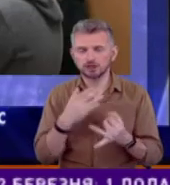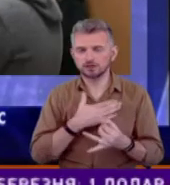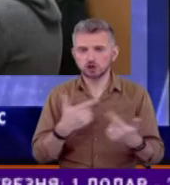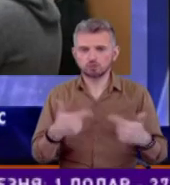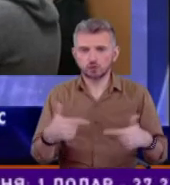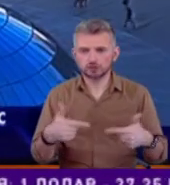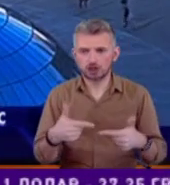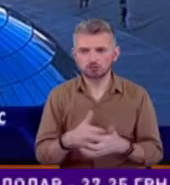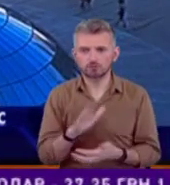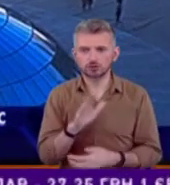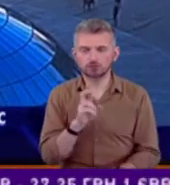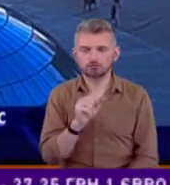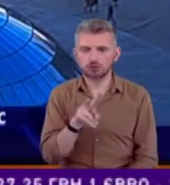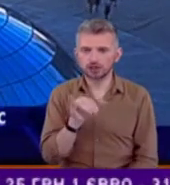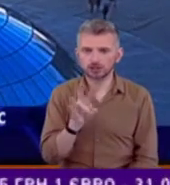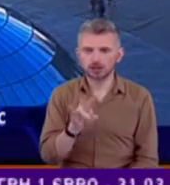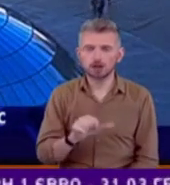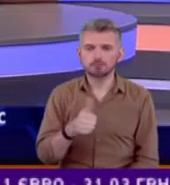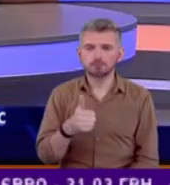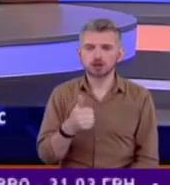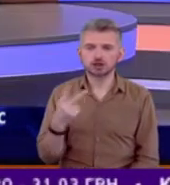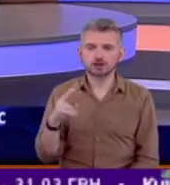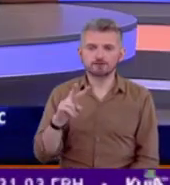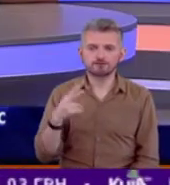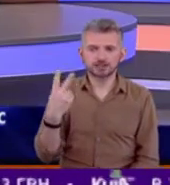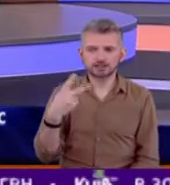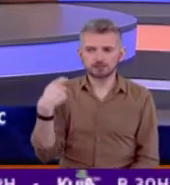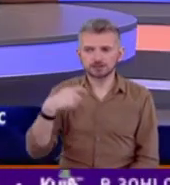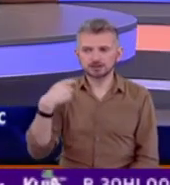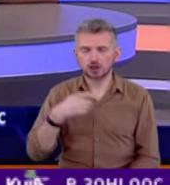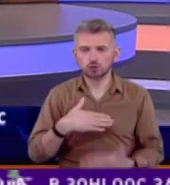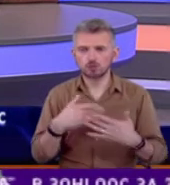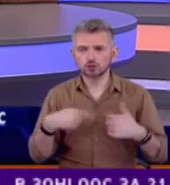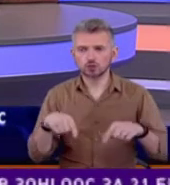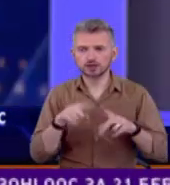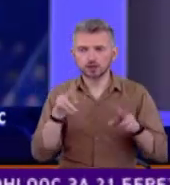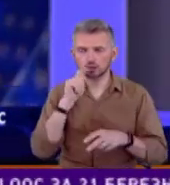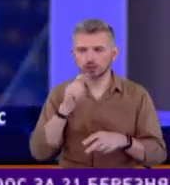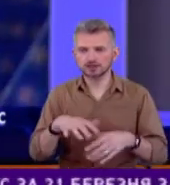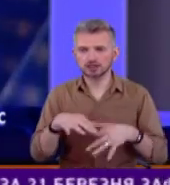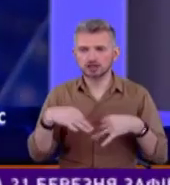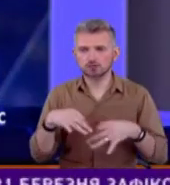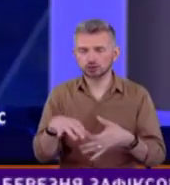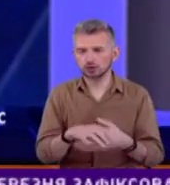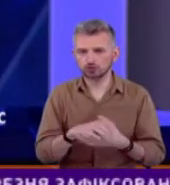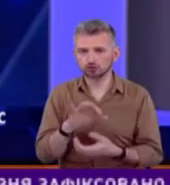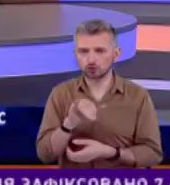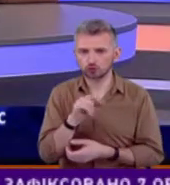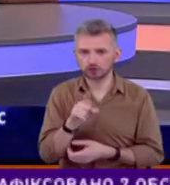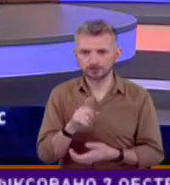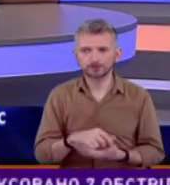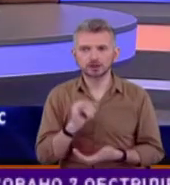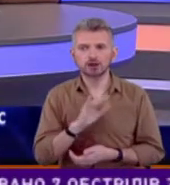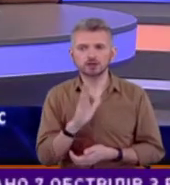нашої студії. Володимир Балін, перший віце-президент громадської організації «Український транспортний союз». Добрий вечір, пане Володимире.